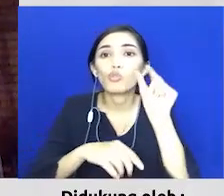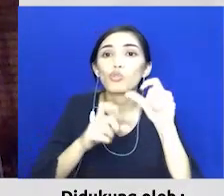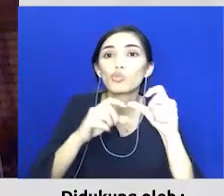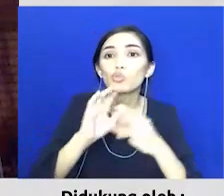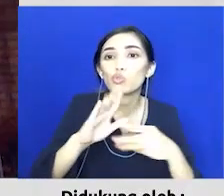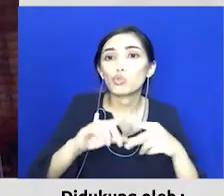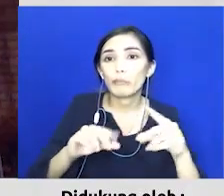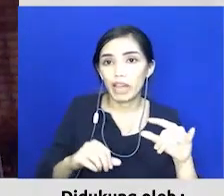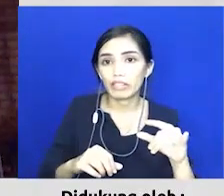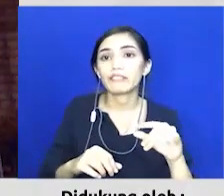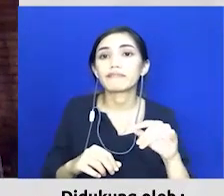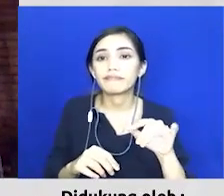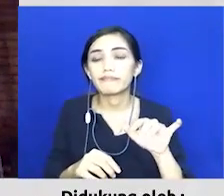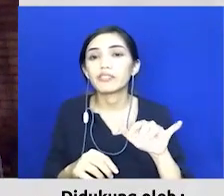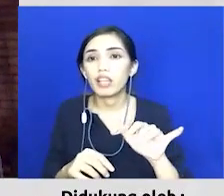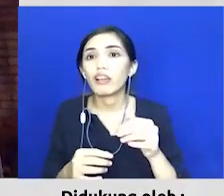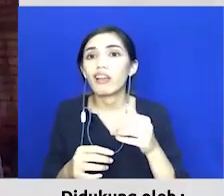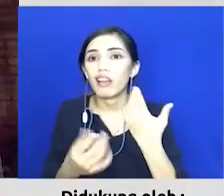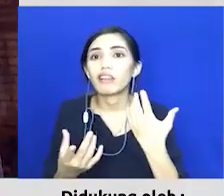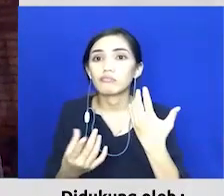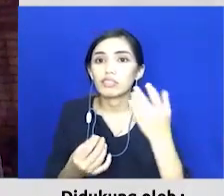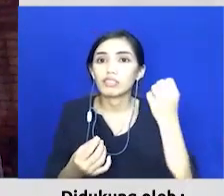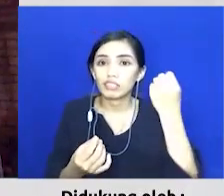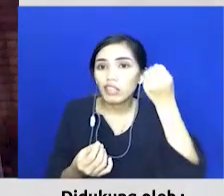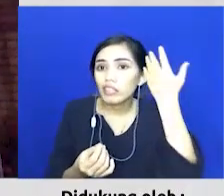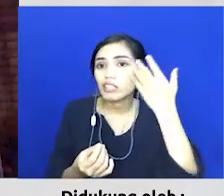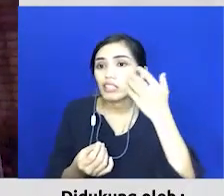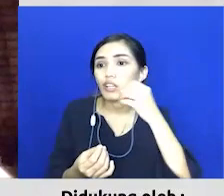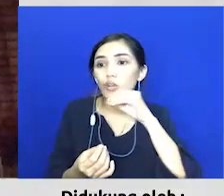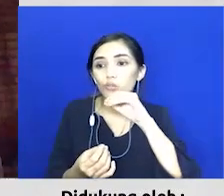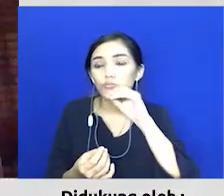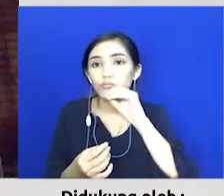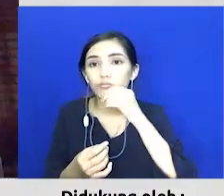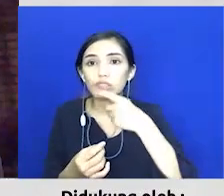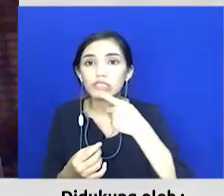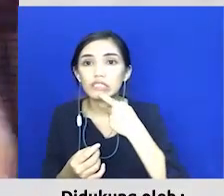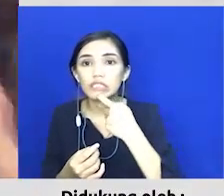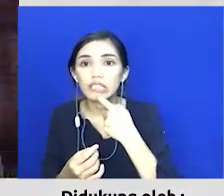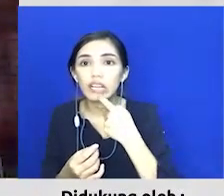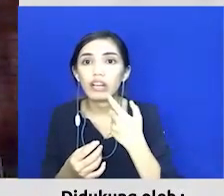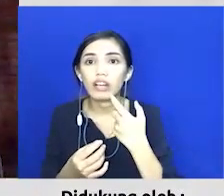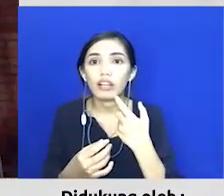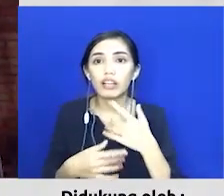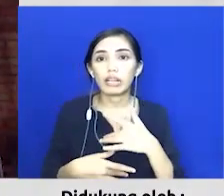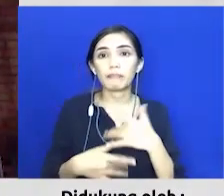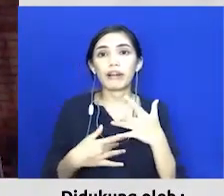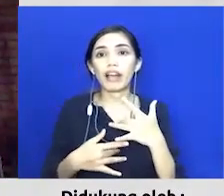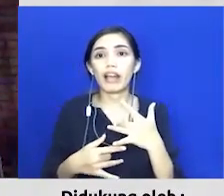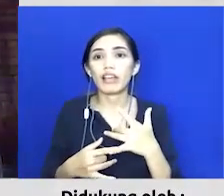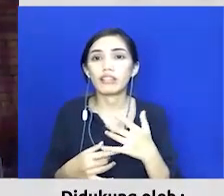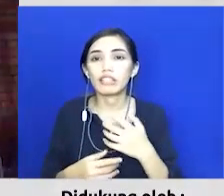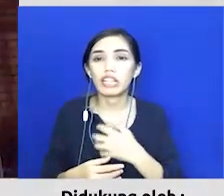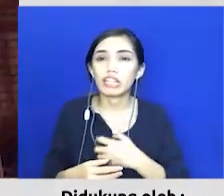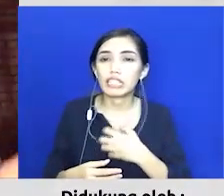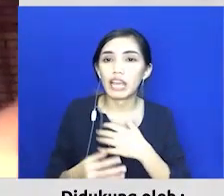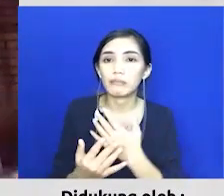kegelisahan masyarakat, persoalan-persoalan yang real di dalam masyarakat, dan dia bisa mengelolanya menjadi sebuah cerita, sebuah gagasan